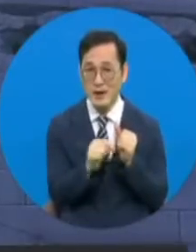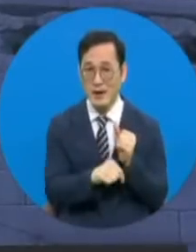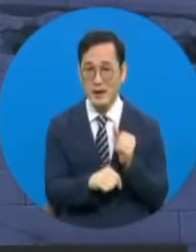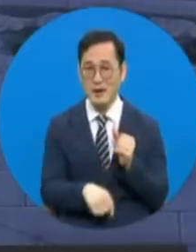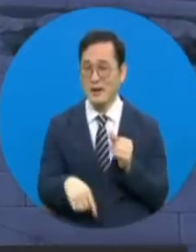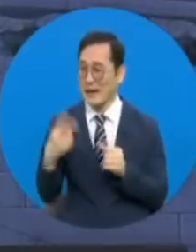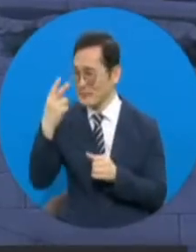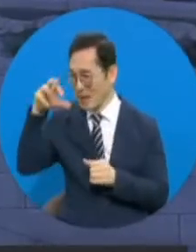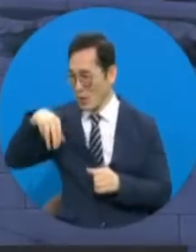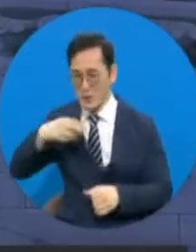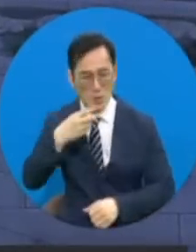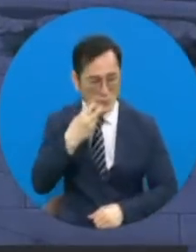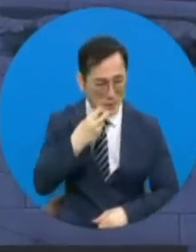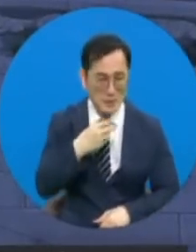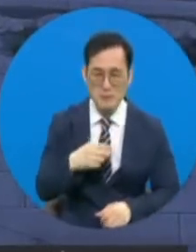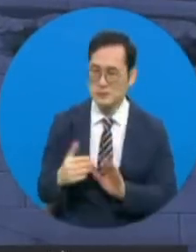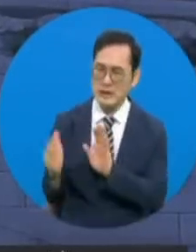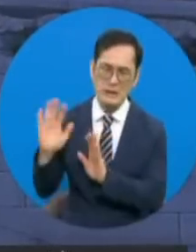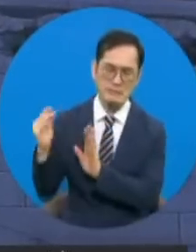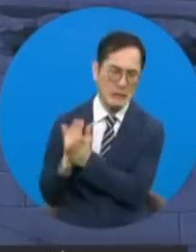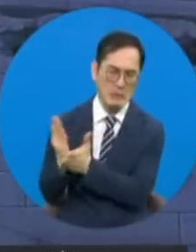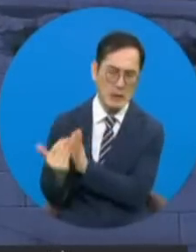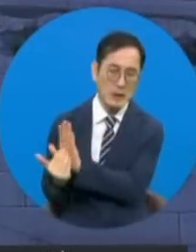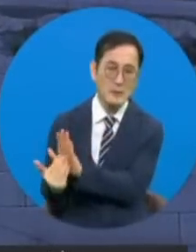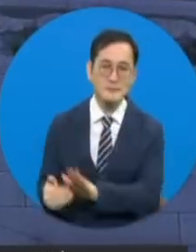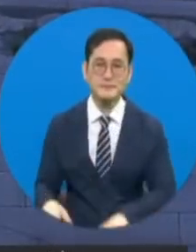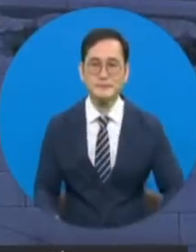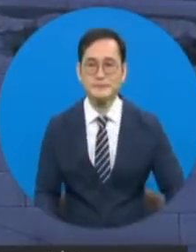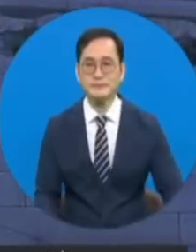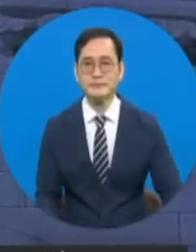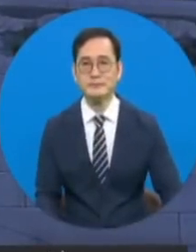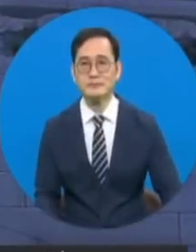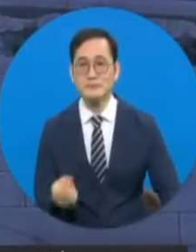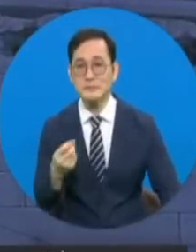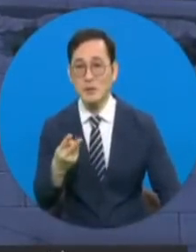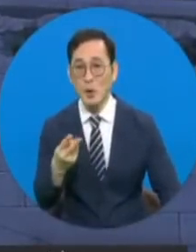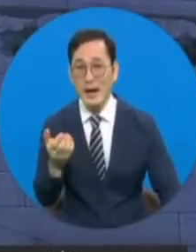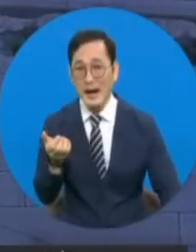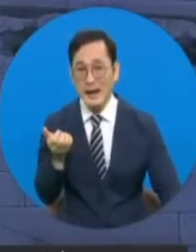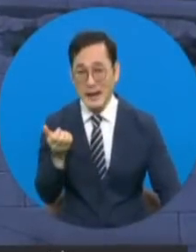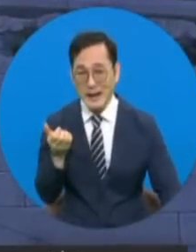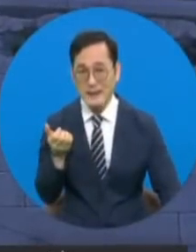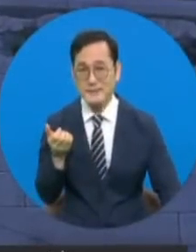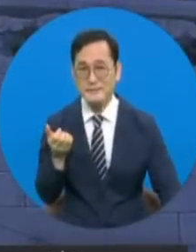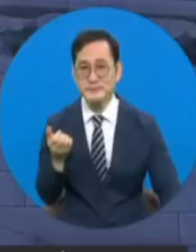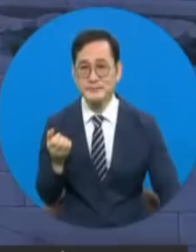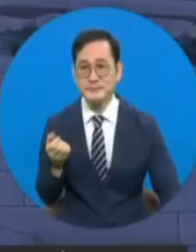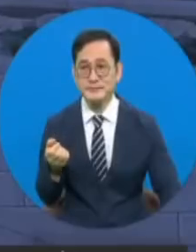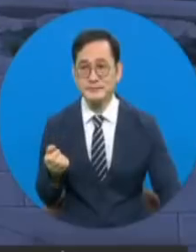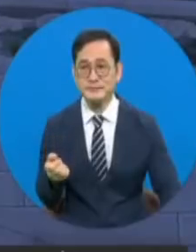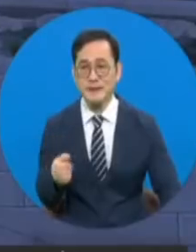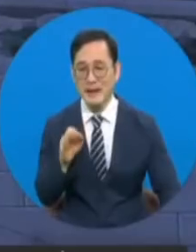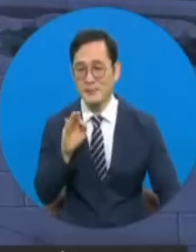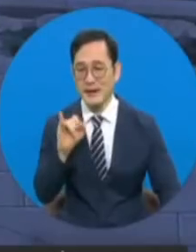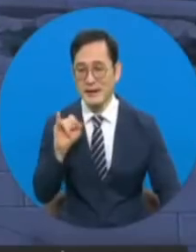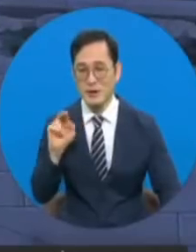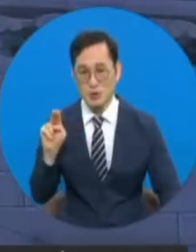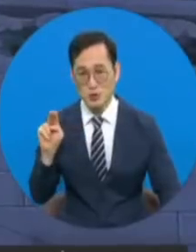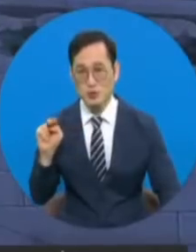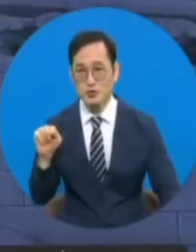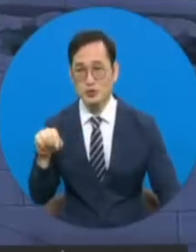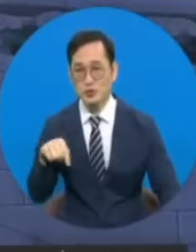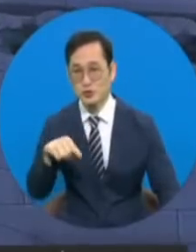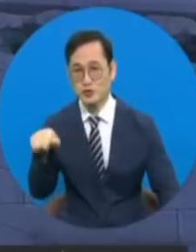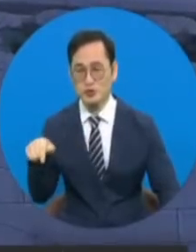자이 본격적인 이야기 전해드리기 전에 앞서 제가 이제 fiu의 파견된 기관들을 언급하면서 감사원을 잠깐